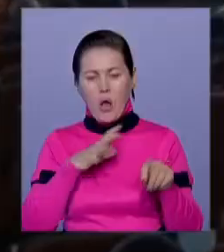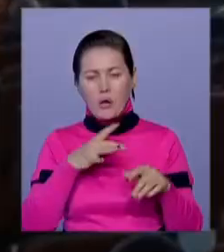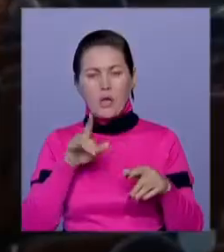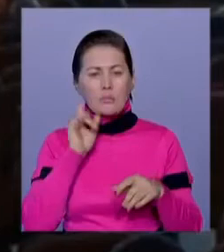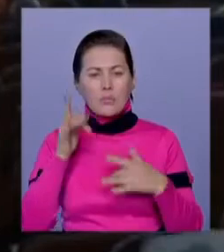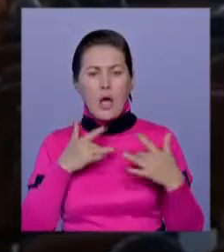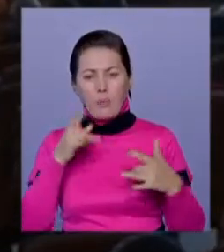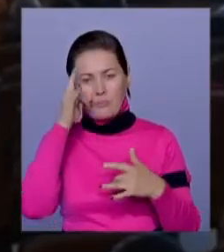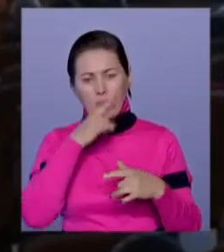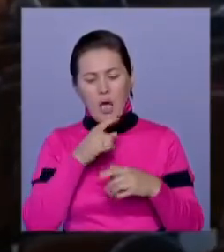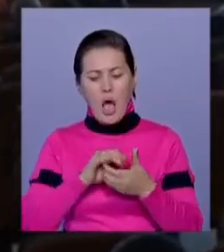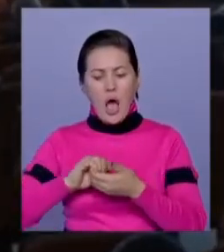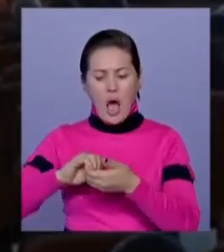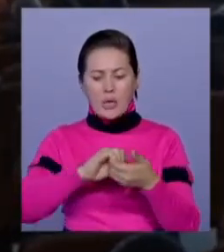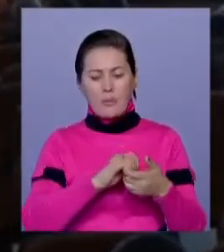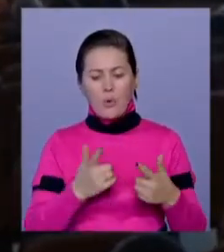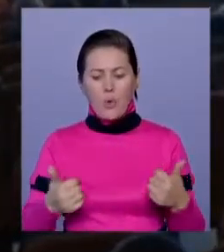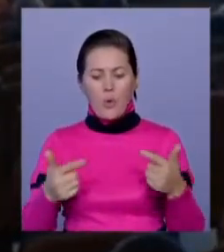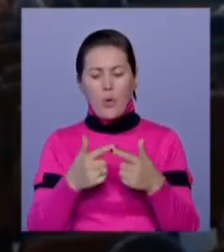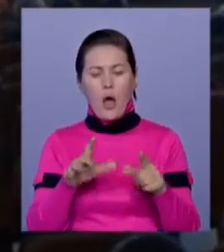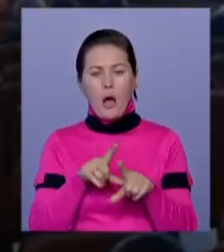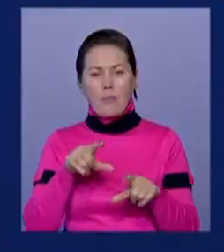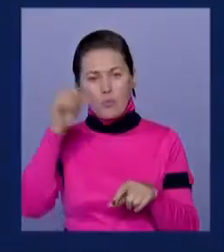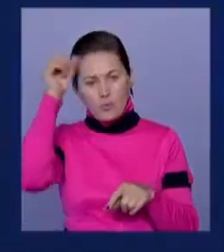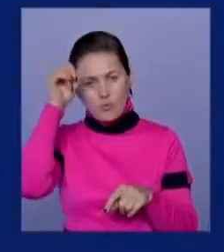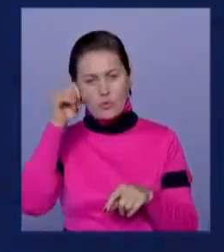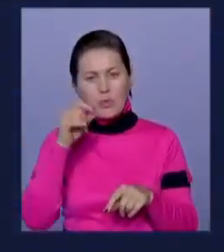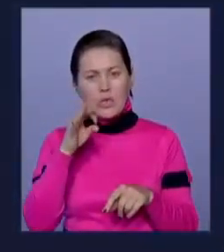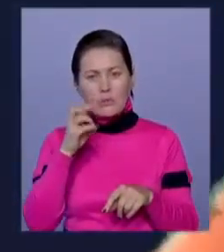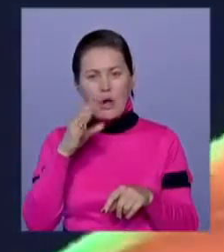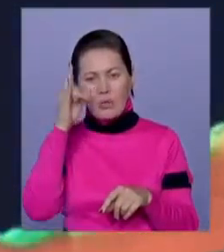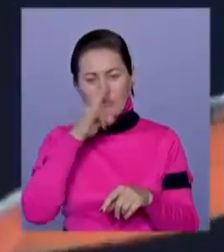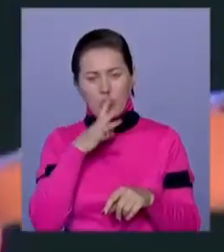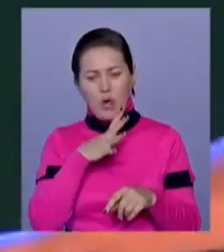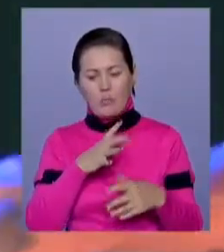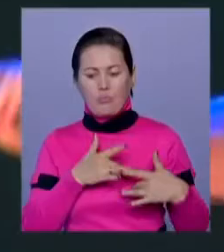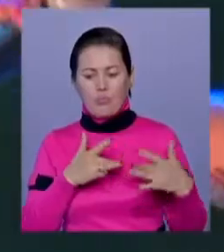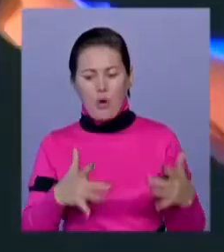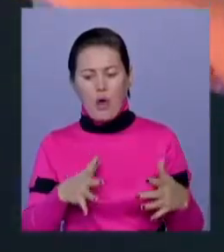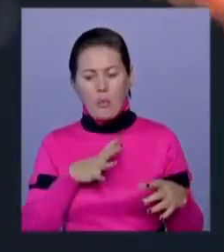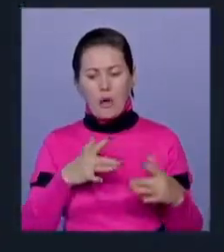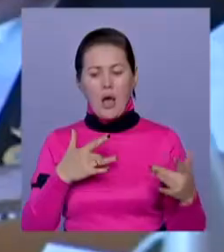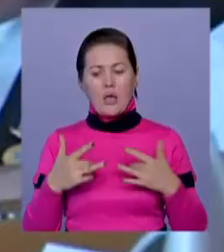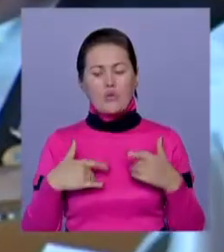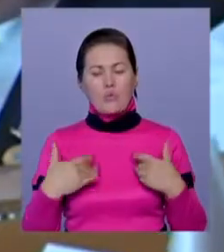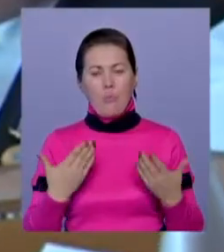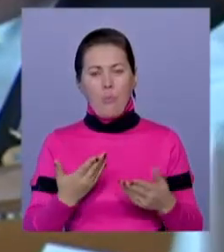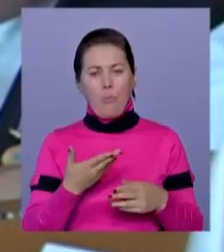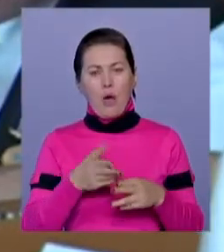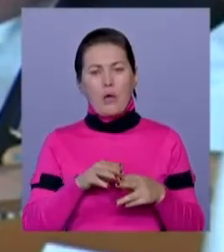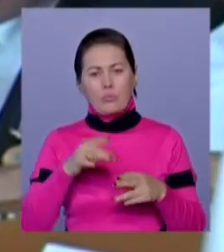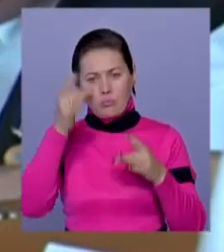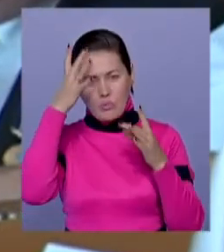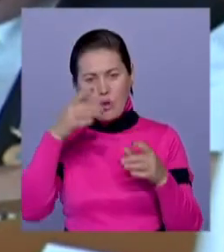театрында Қазақстан халқы ассамблеясының ұйымдастыруымен өзбек диаспорасы Қазақстанға ыстық ықыласпен атты концерт ұсынды.